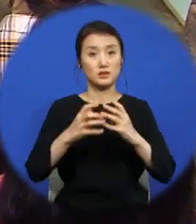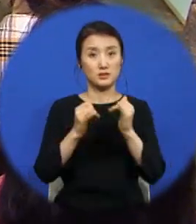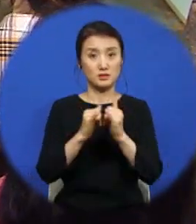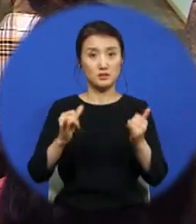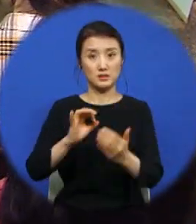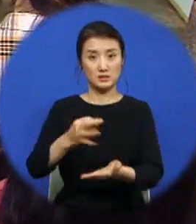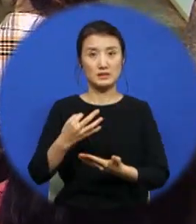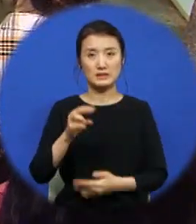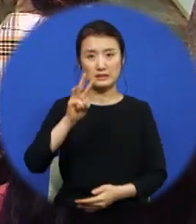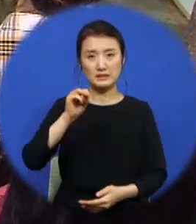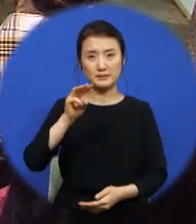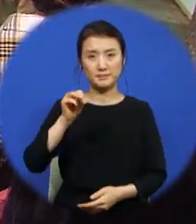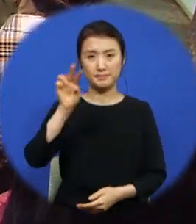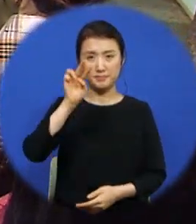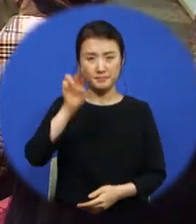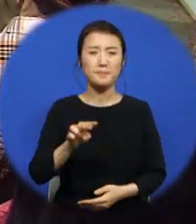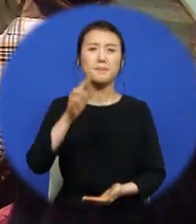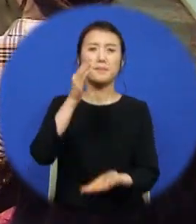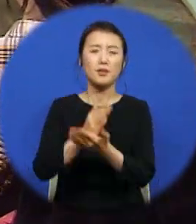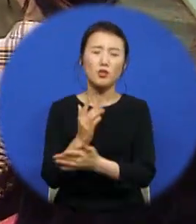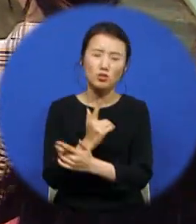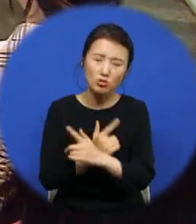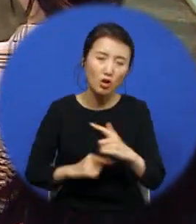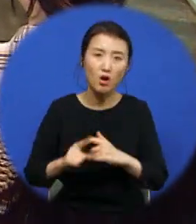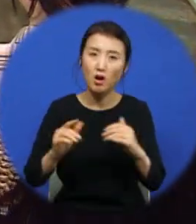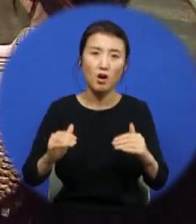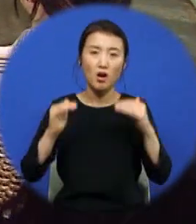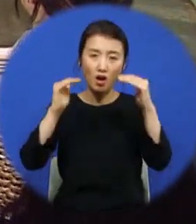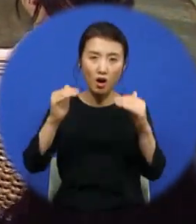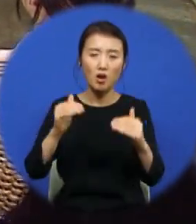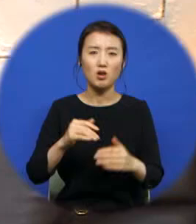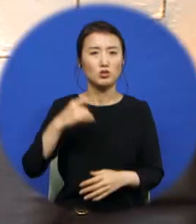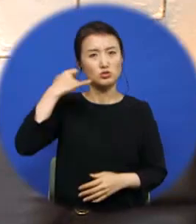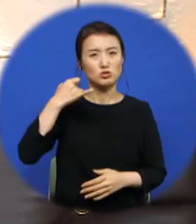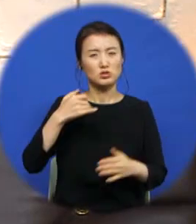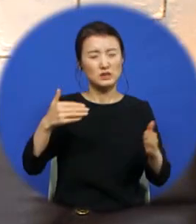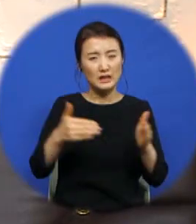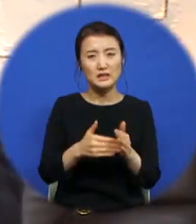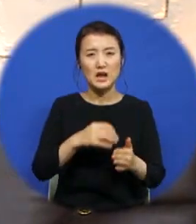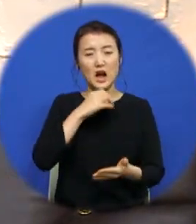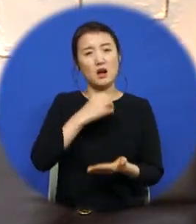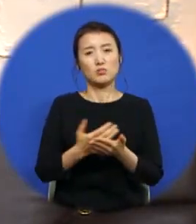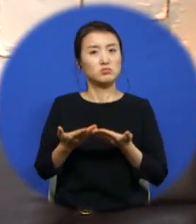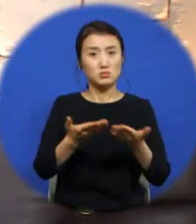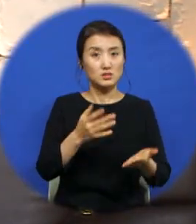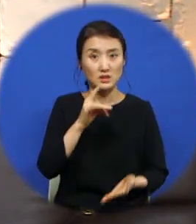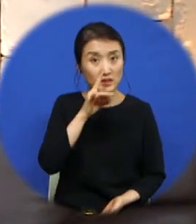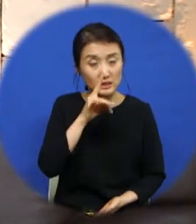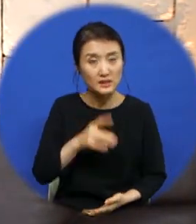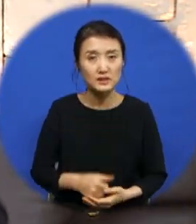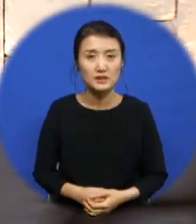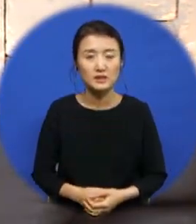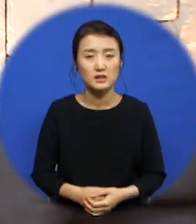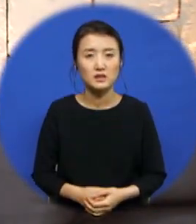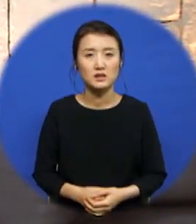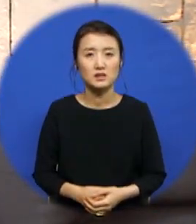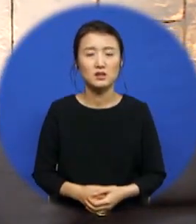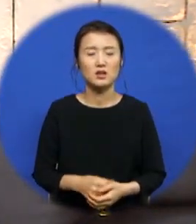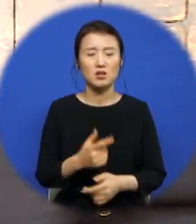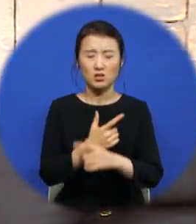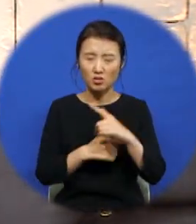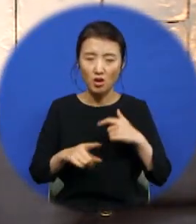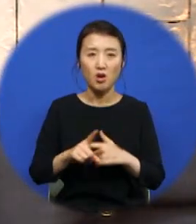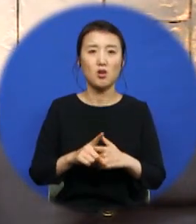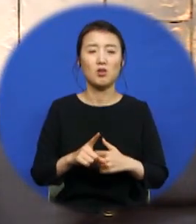우리가 아주 훌륭한 나라 대해서 중국도 감동을 시킬 수 있는 나라가 되자 우리 훨씬 더 도덕적이고 윤리적이고